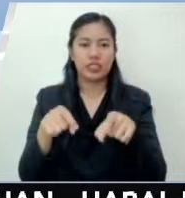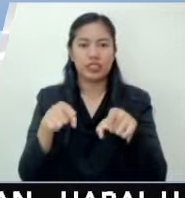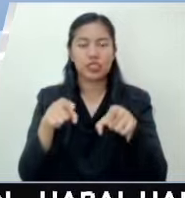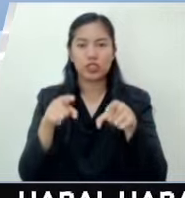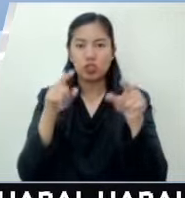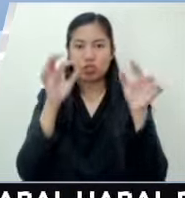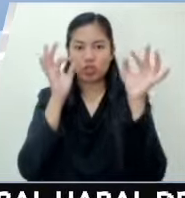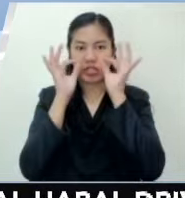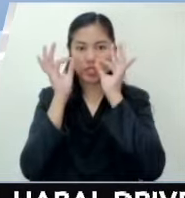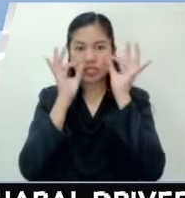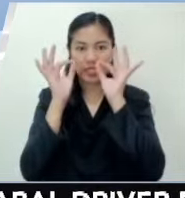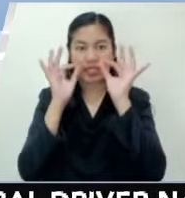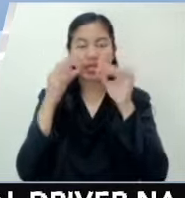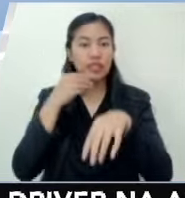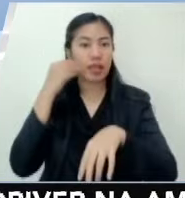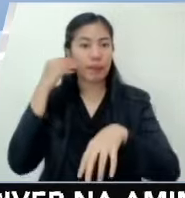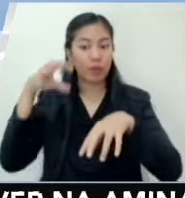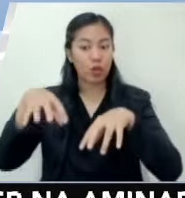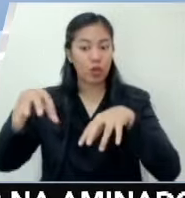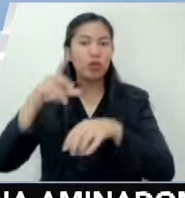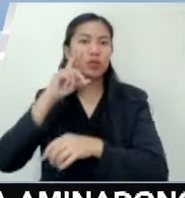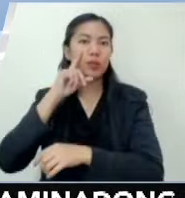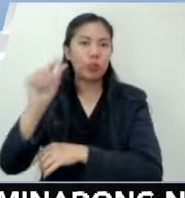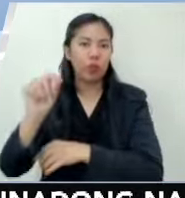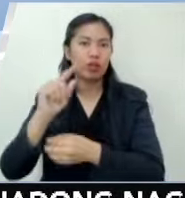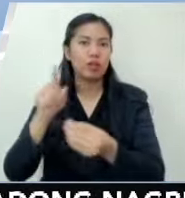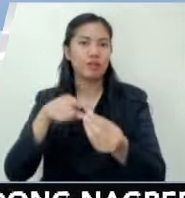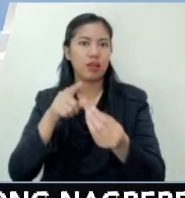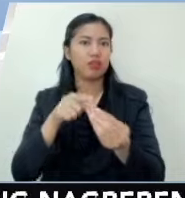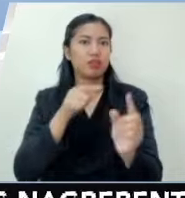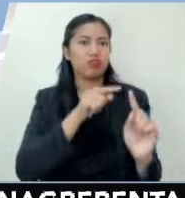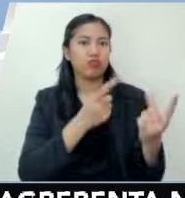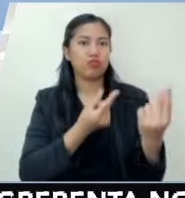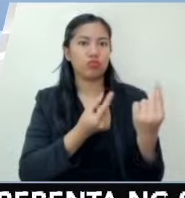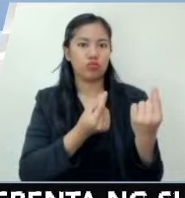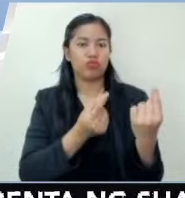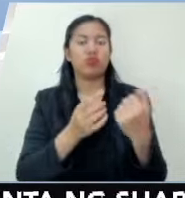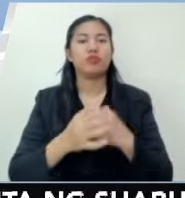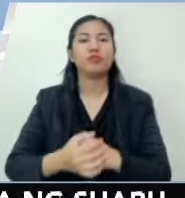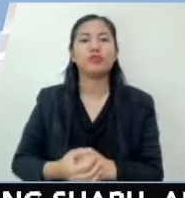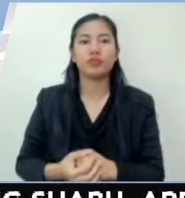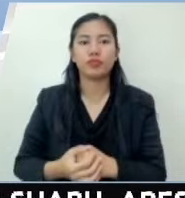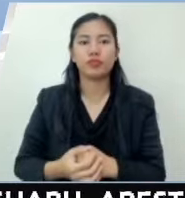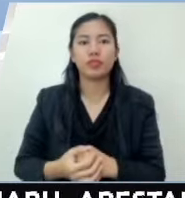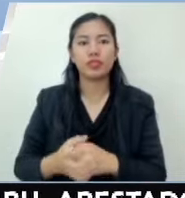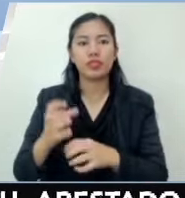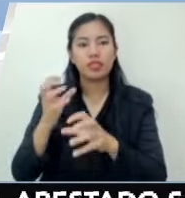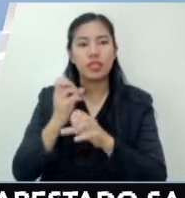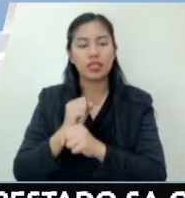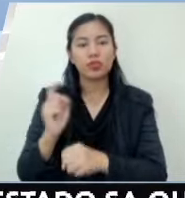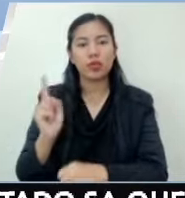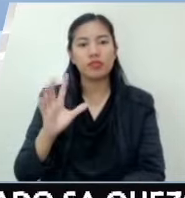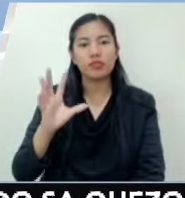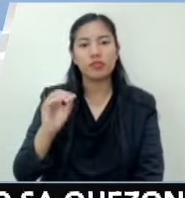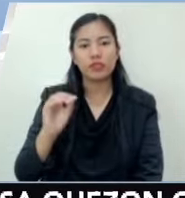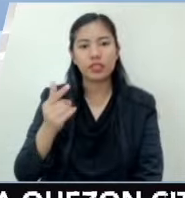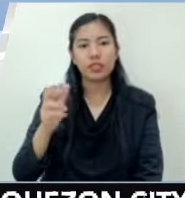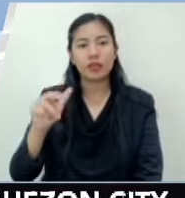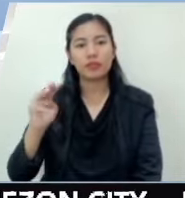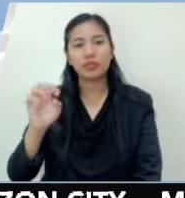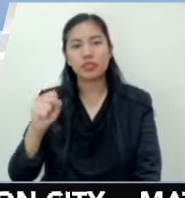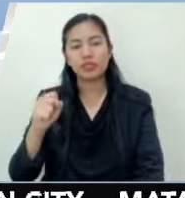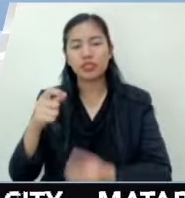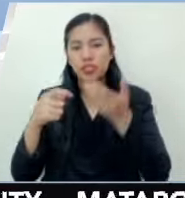nagsumbok tungkol sa ilegal na gawain ng suspect. Nakuha mula sa suspect ang nasa 50 gramo na umano'y shabu na nagkakalaga